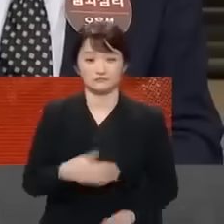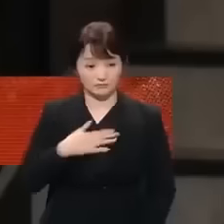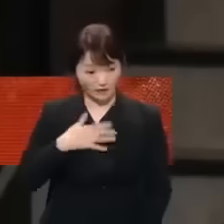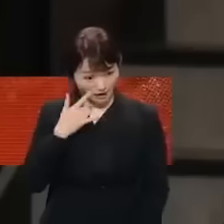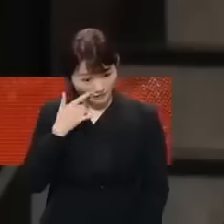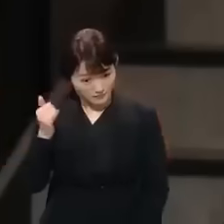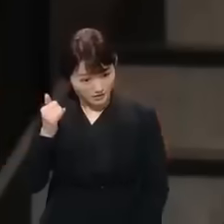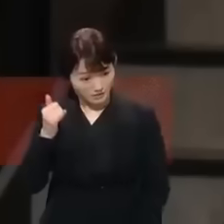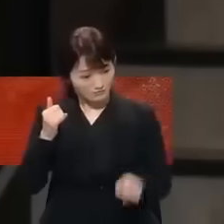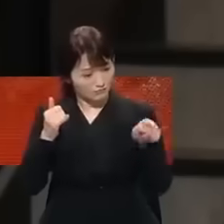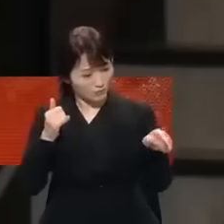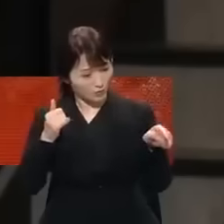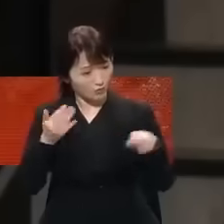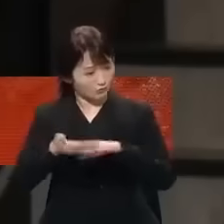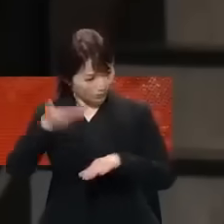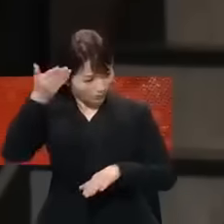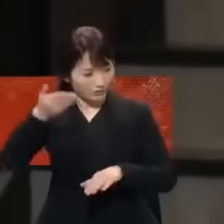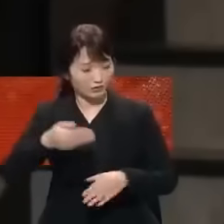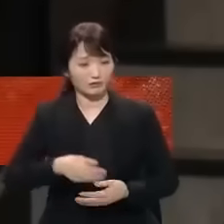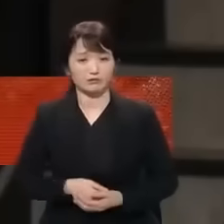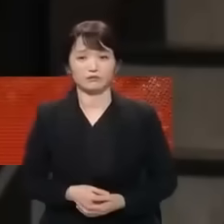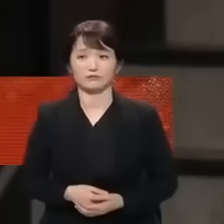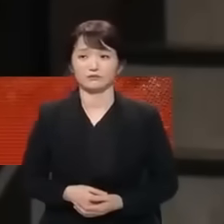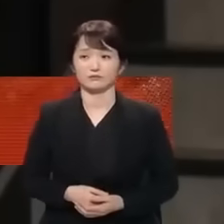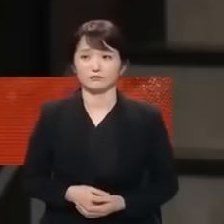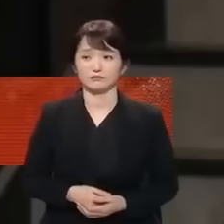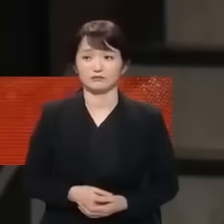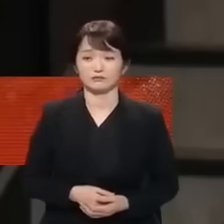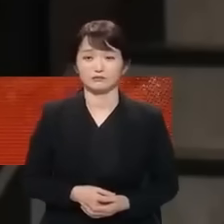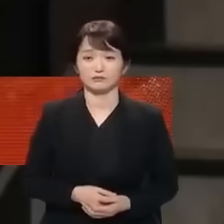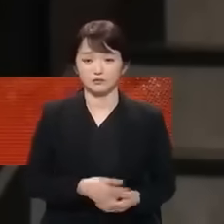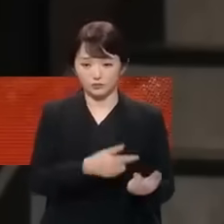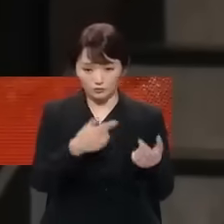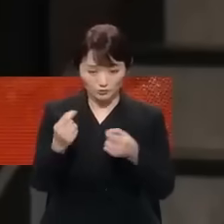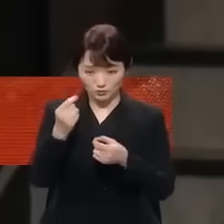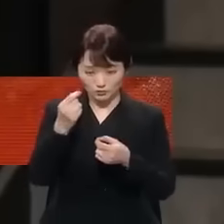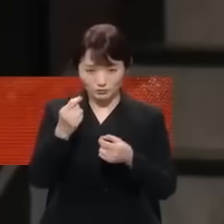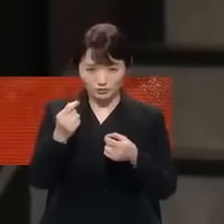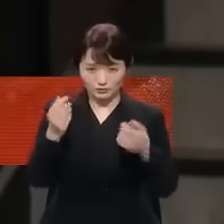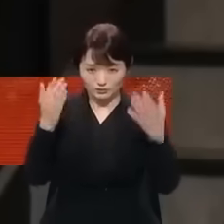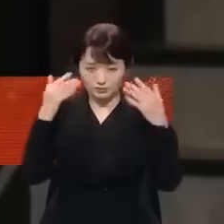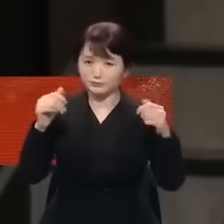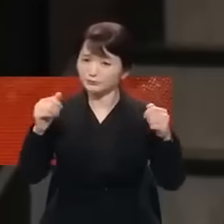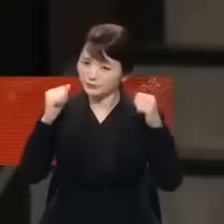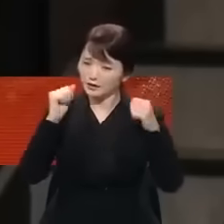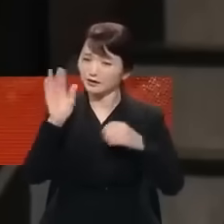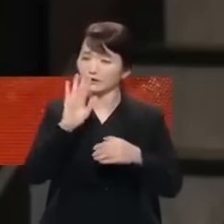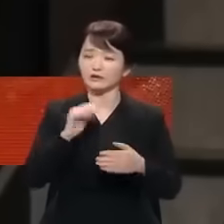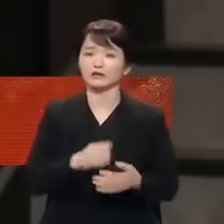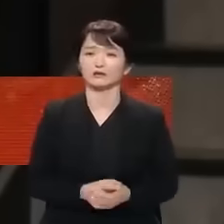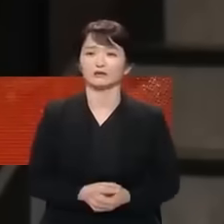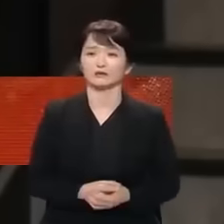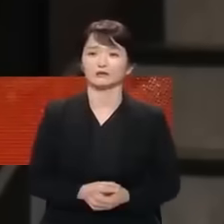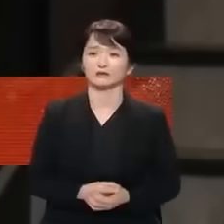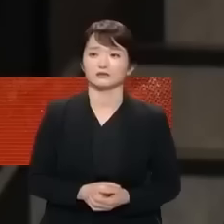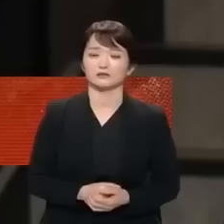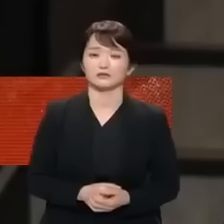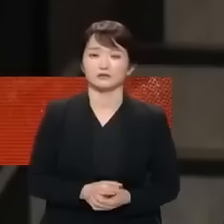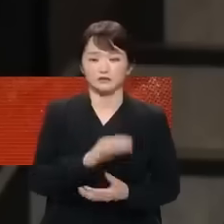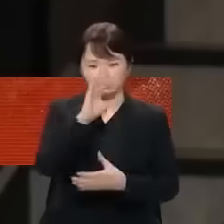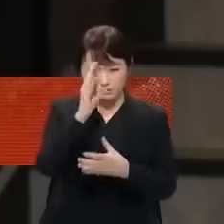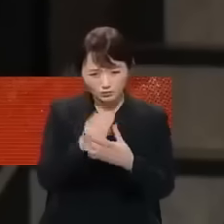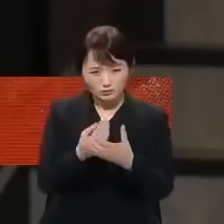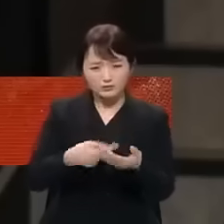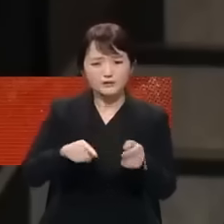너 선배다 이렇게 얘기를 했는데 사실 같은 학교 출신도 아니고 직접적인 선후배도 아니고 그냥 농구를 같이 했다는 거 뭐 그거